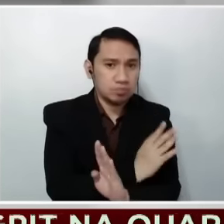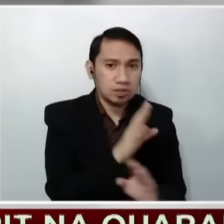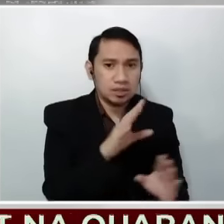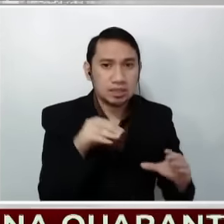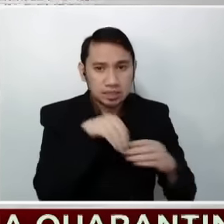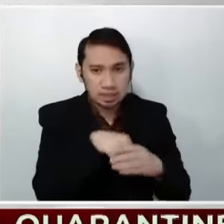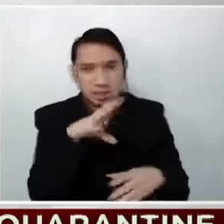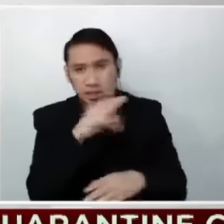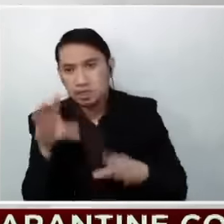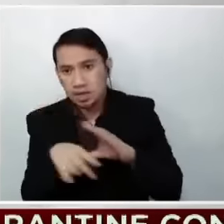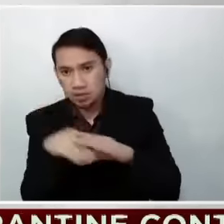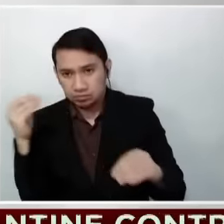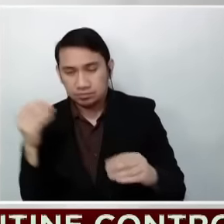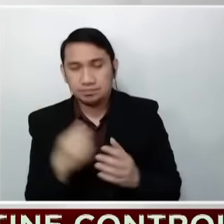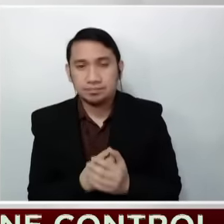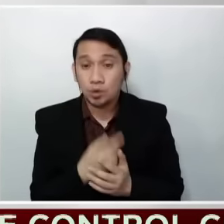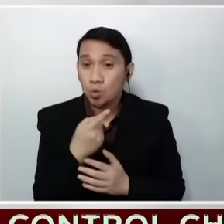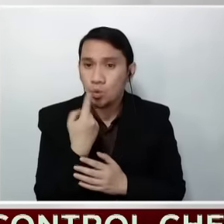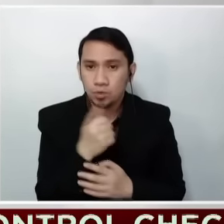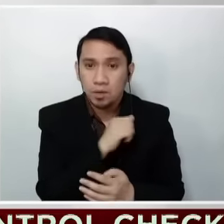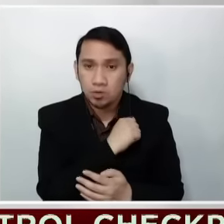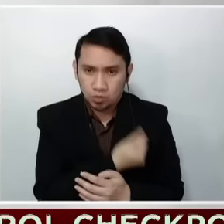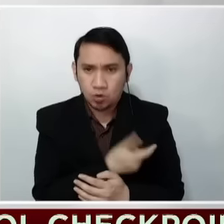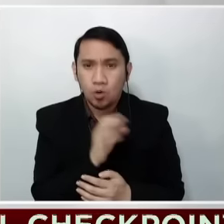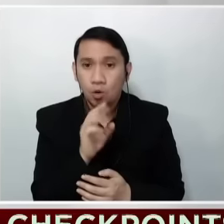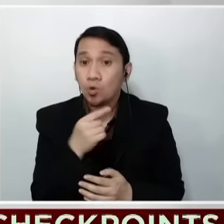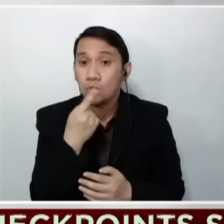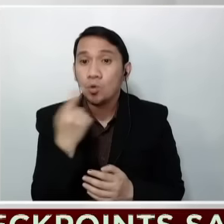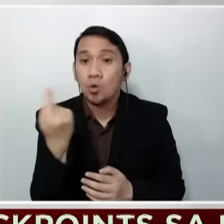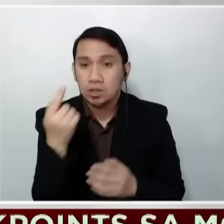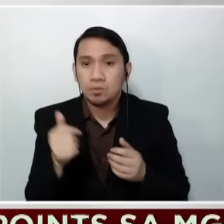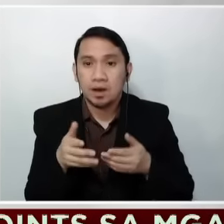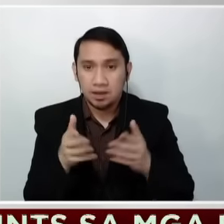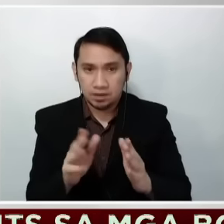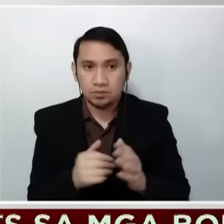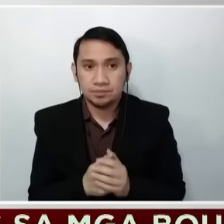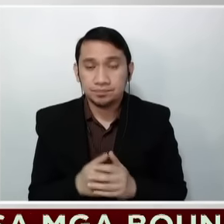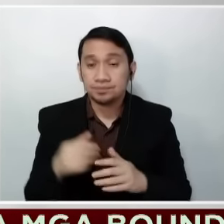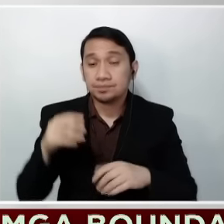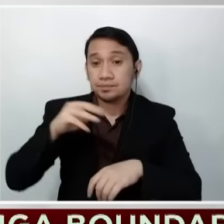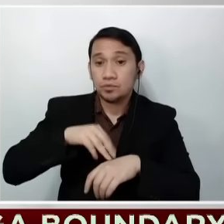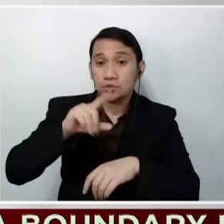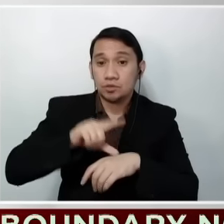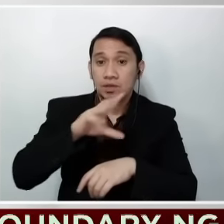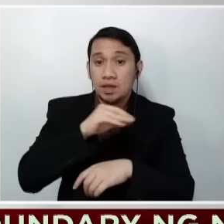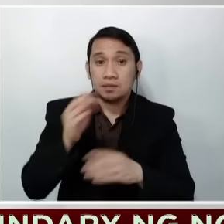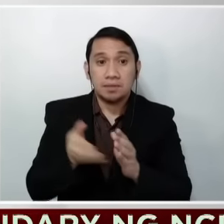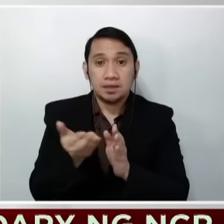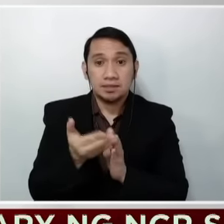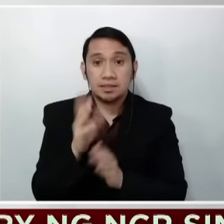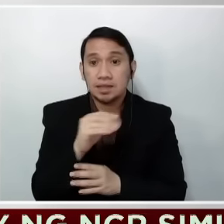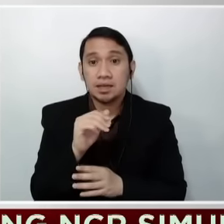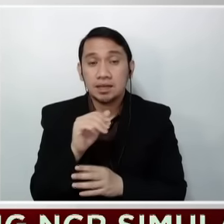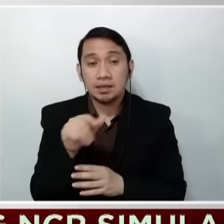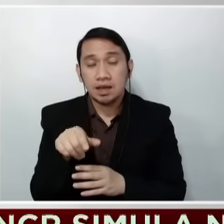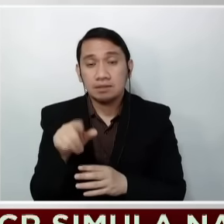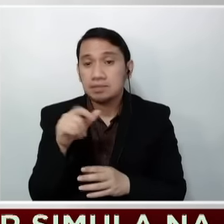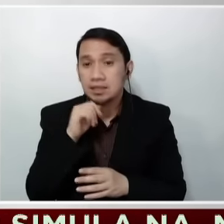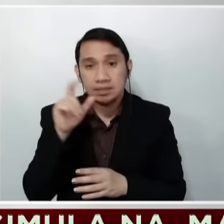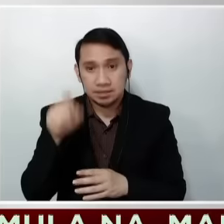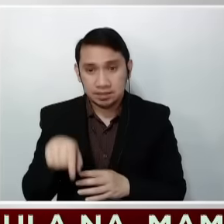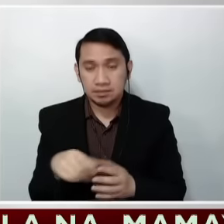ay authorized. Sa Pasig at Muntinlupa, hindi na kailangan ang quarantine pass. Company ID para sa